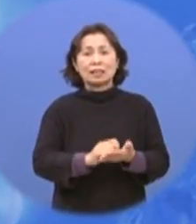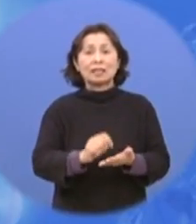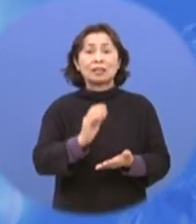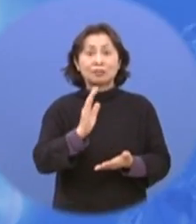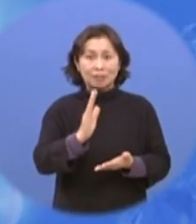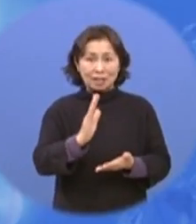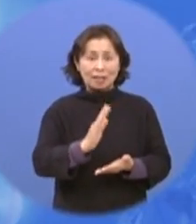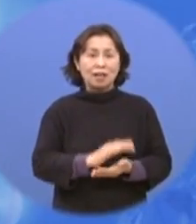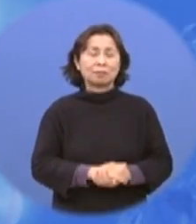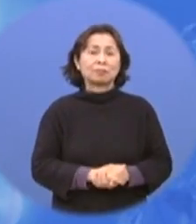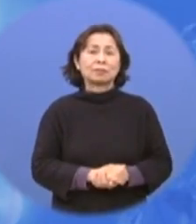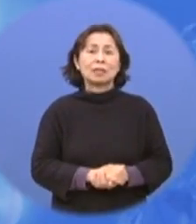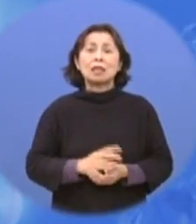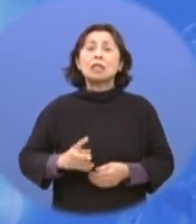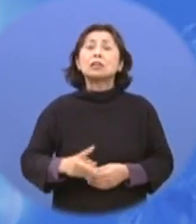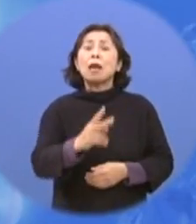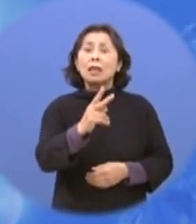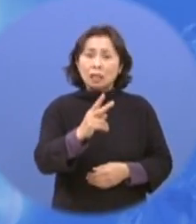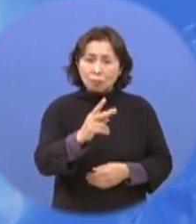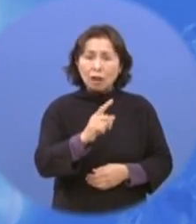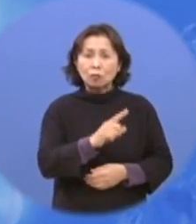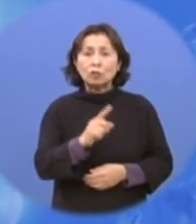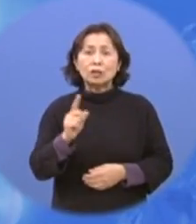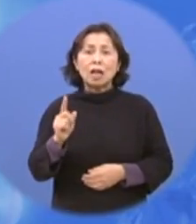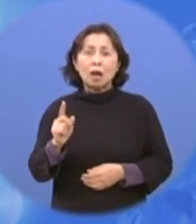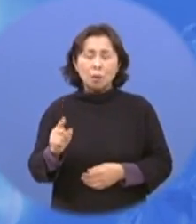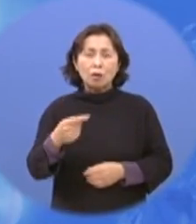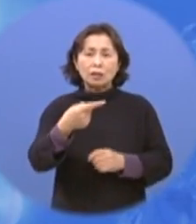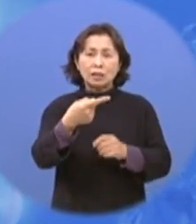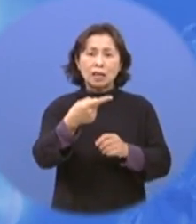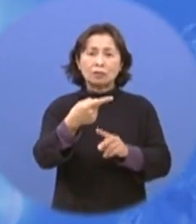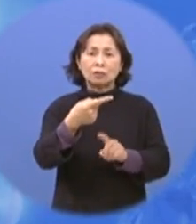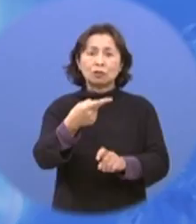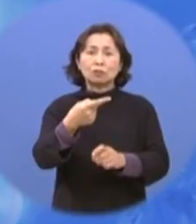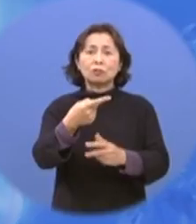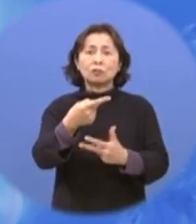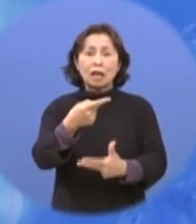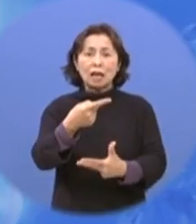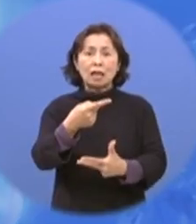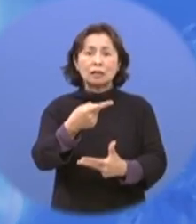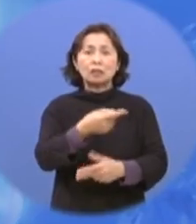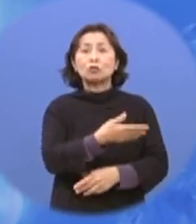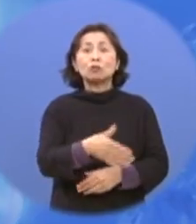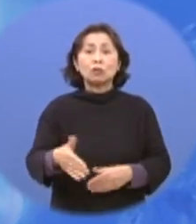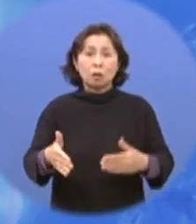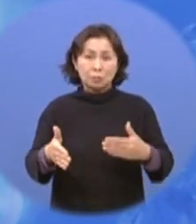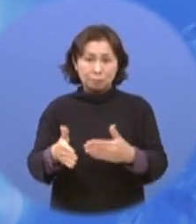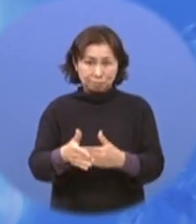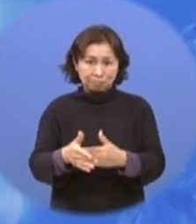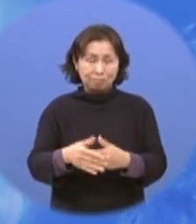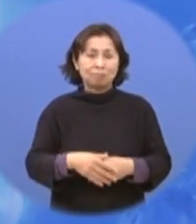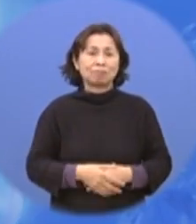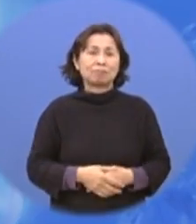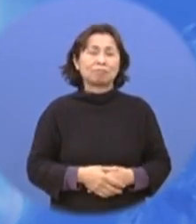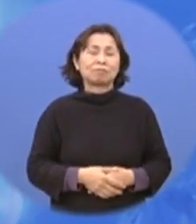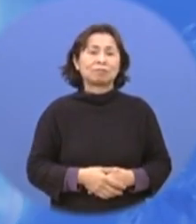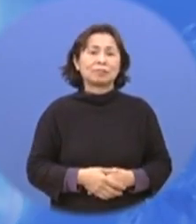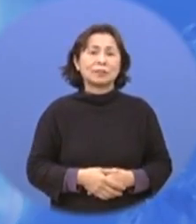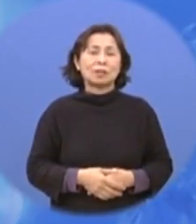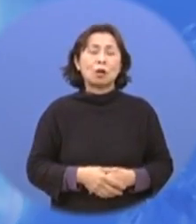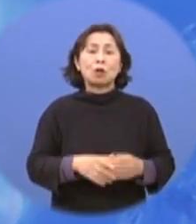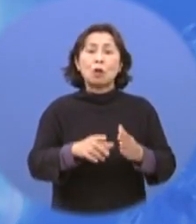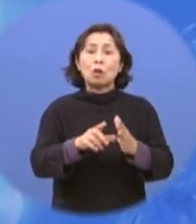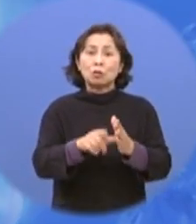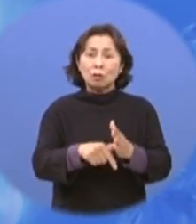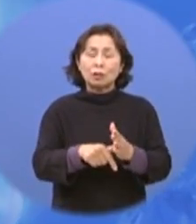ください締め切りはどちらの場合も1月17日水曜日必着ですまたプレゼントの応募